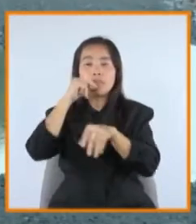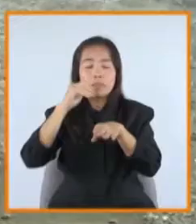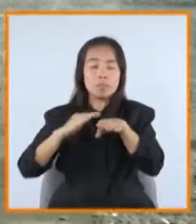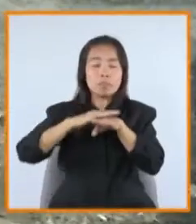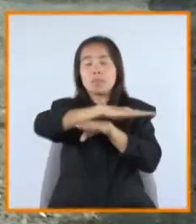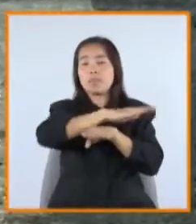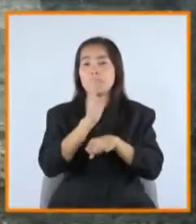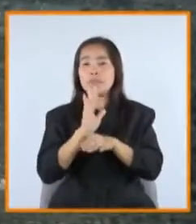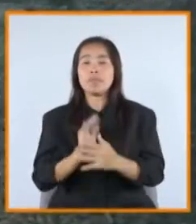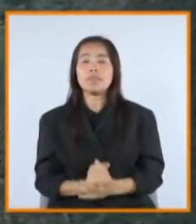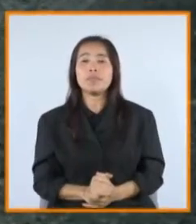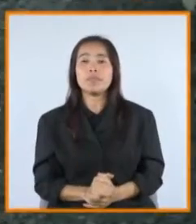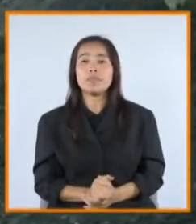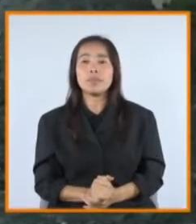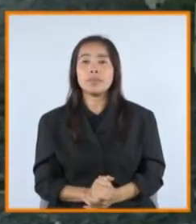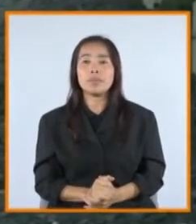าเดียวกัน